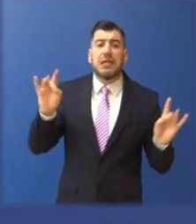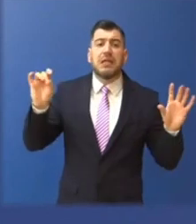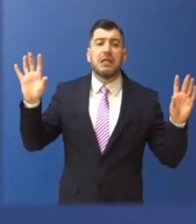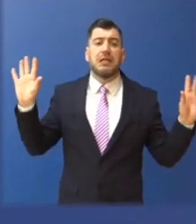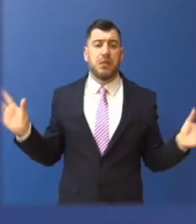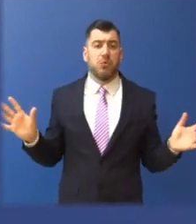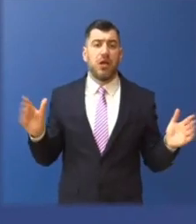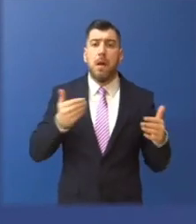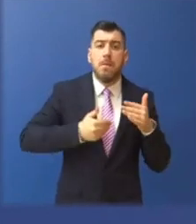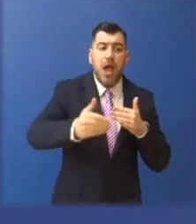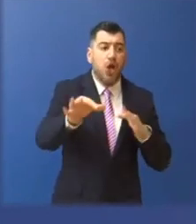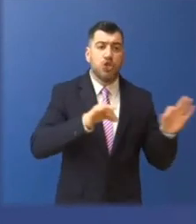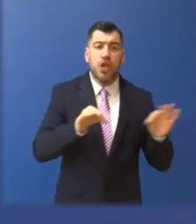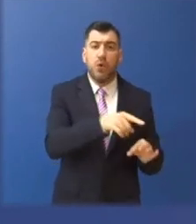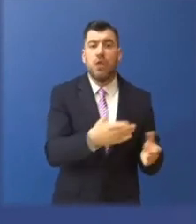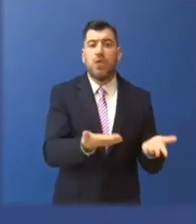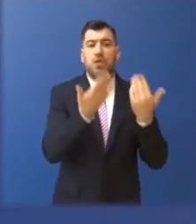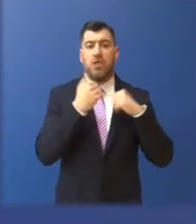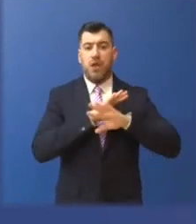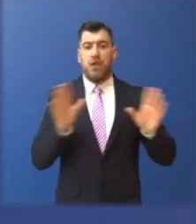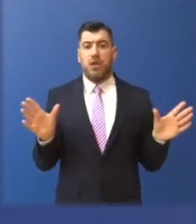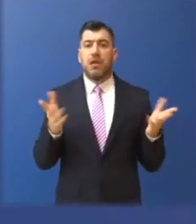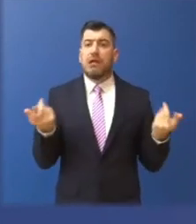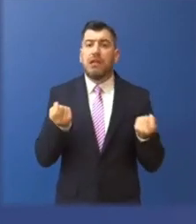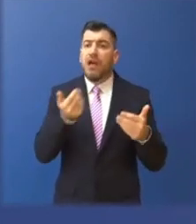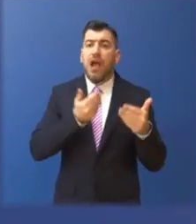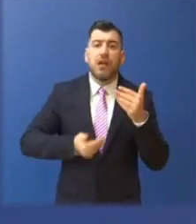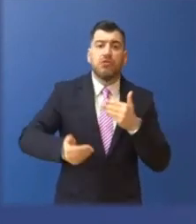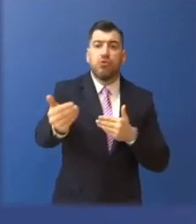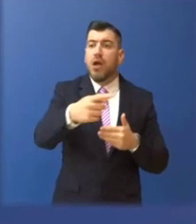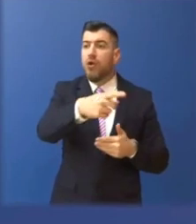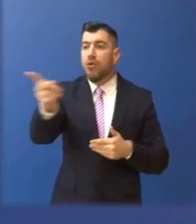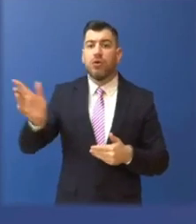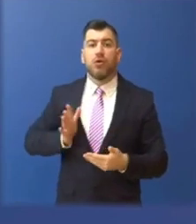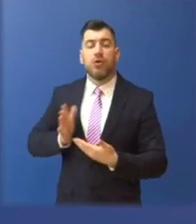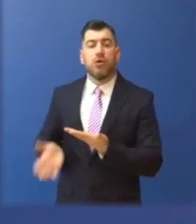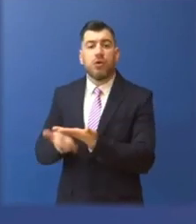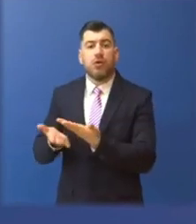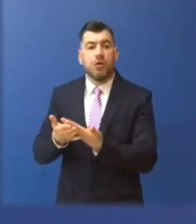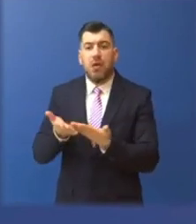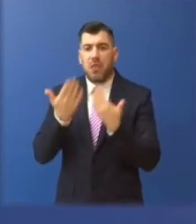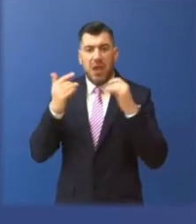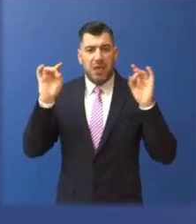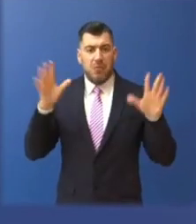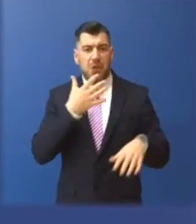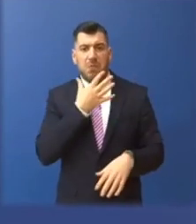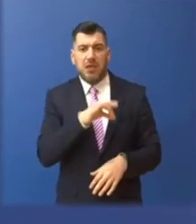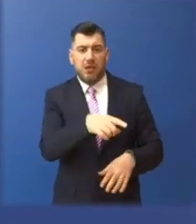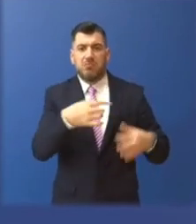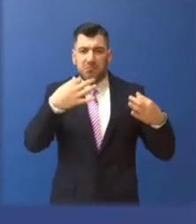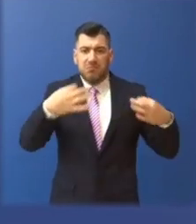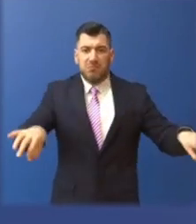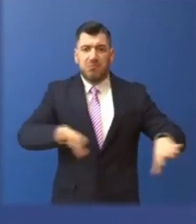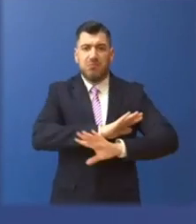πατρίδας, επειδή δεν έχει τίποτα να πει για το αύριο των πολιτών και να εισφέρει στο μέλλον της χώρας, επειδή δεν τον συμφέρει